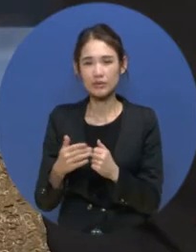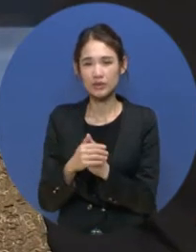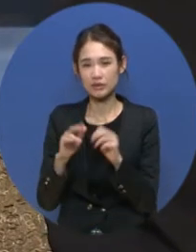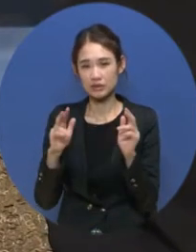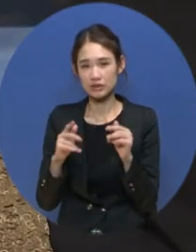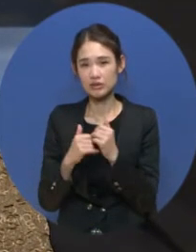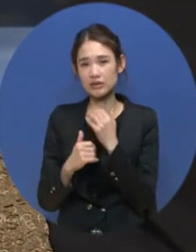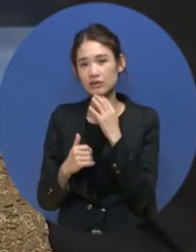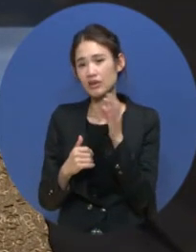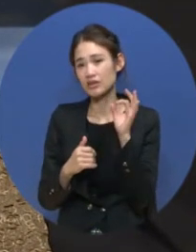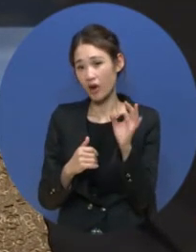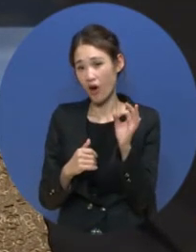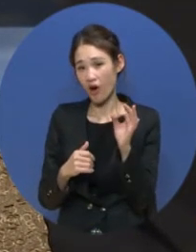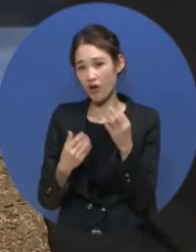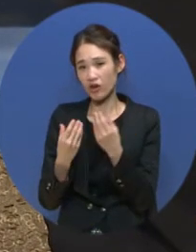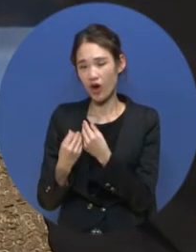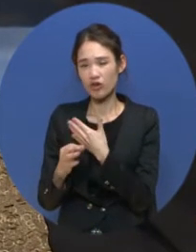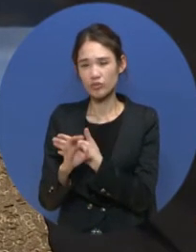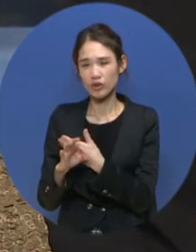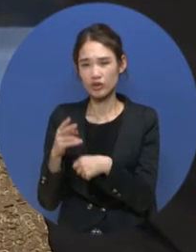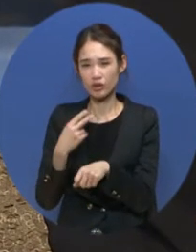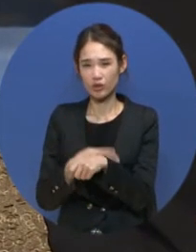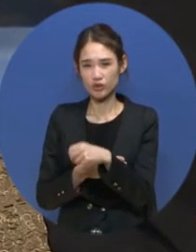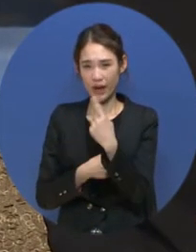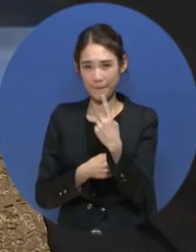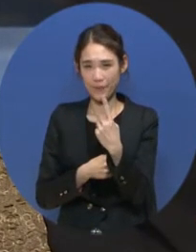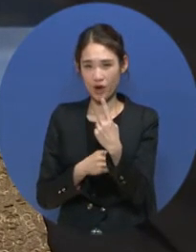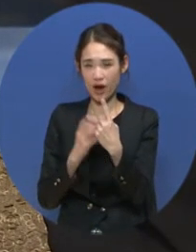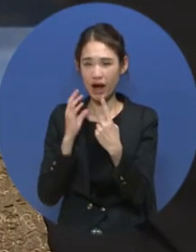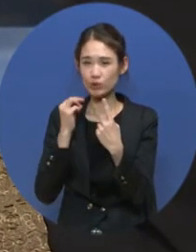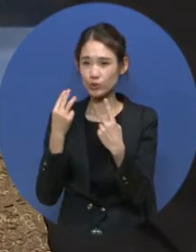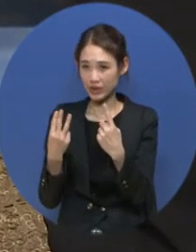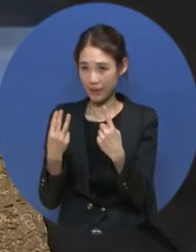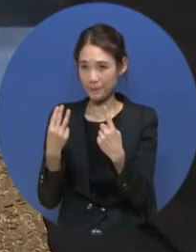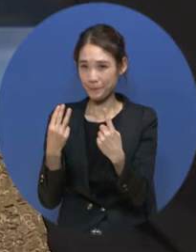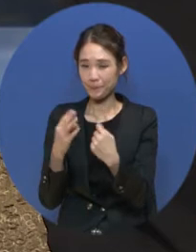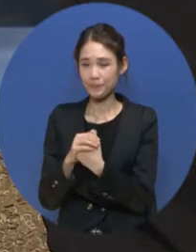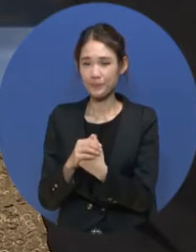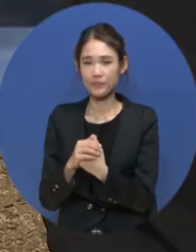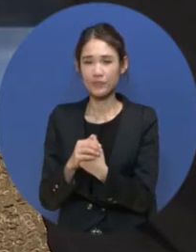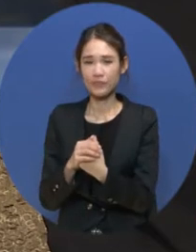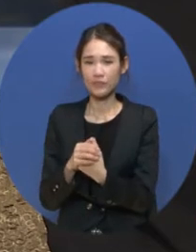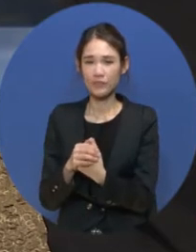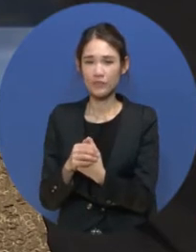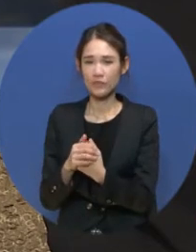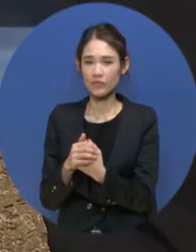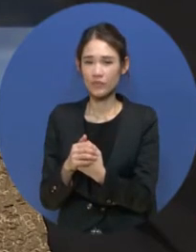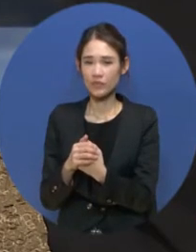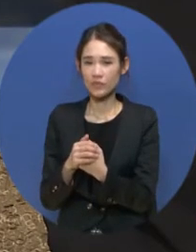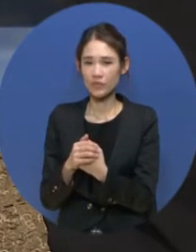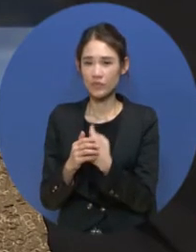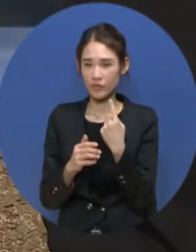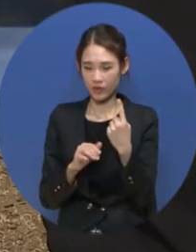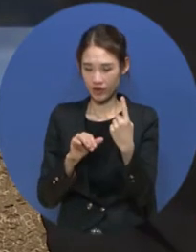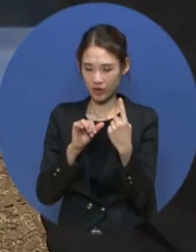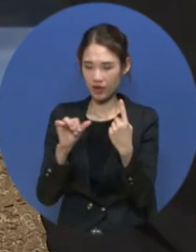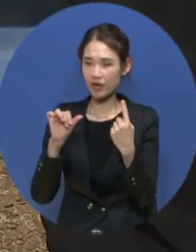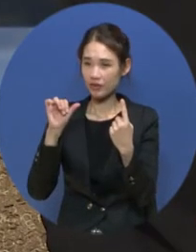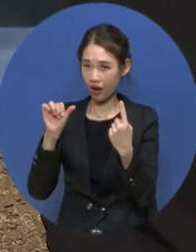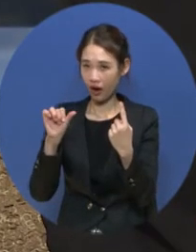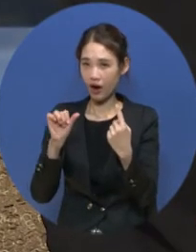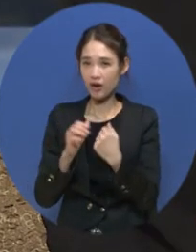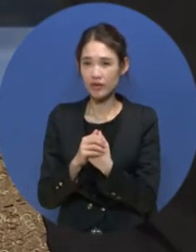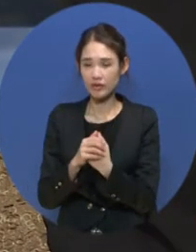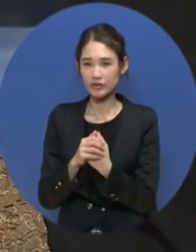뭐 영세의 경우에는 교사 한 명당 아동 3명이 담임이고, 1세, 그러니까 돌이 지난 경우에는 5명,